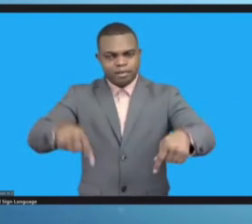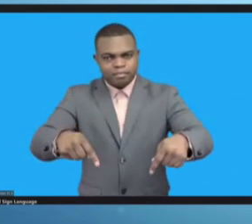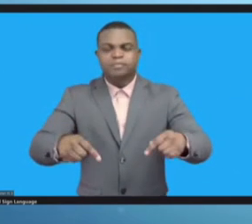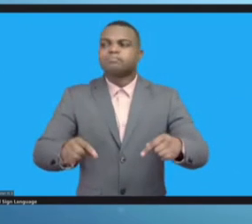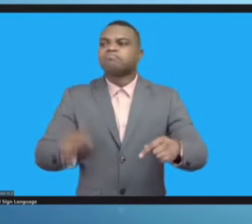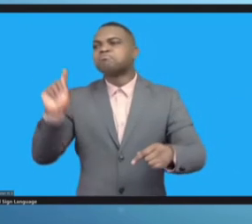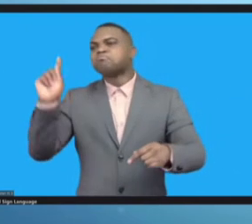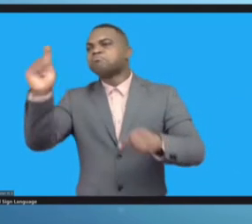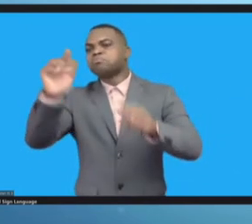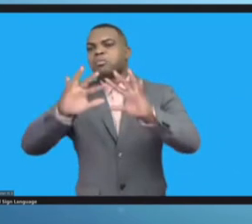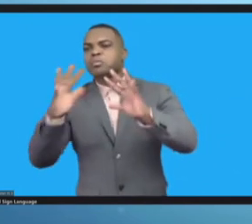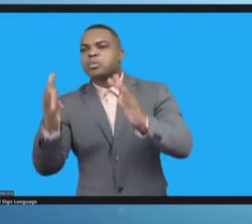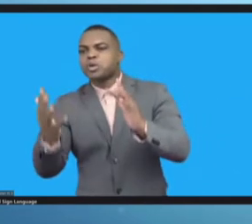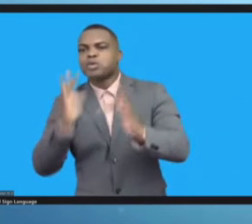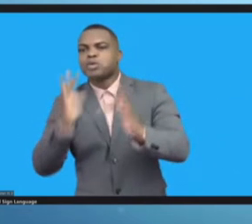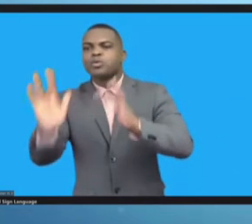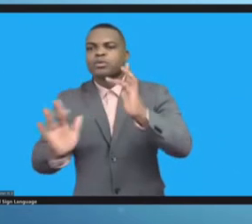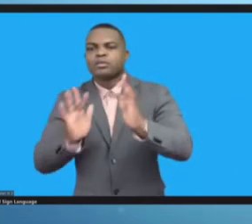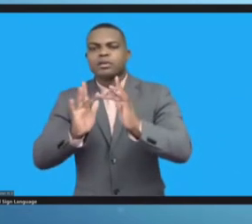multiples discussions